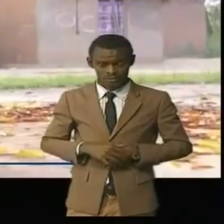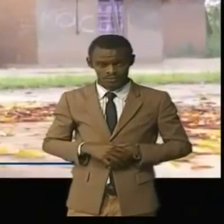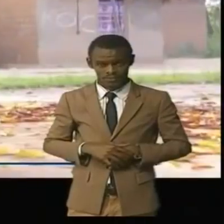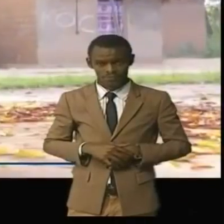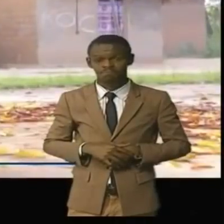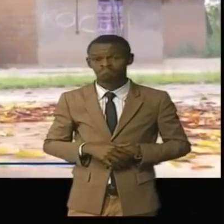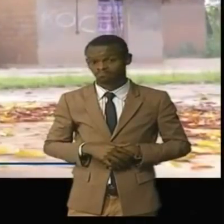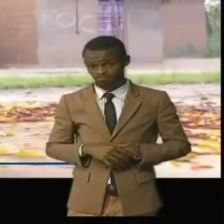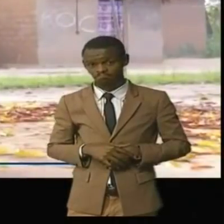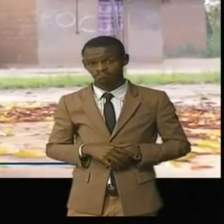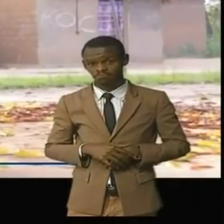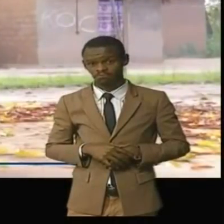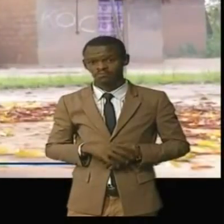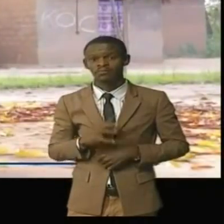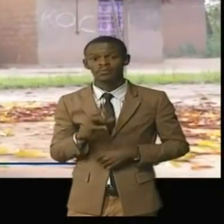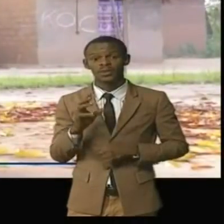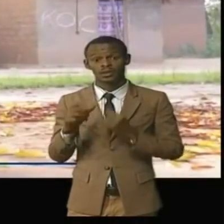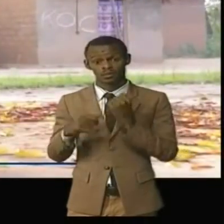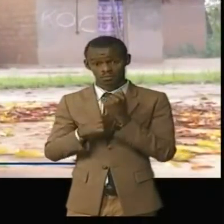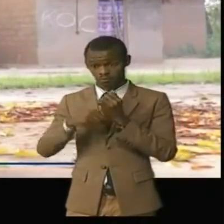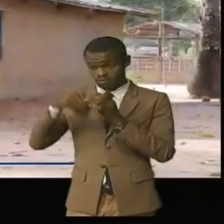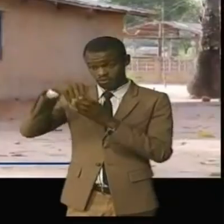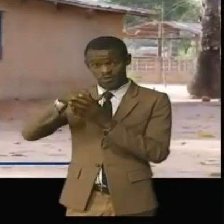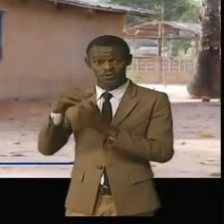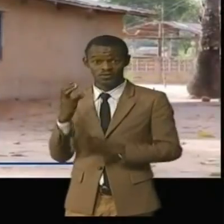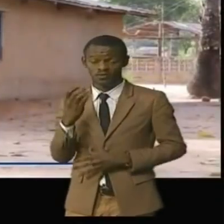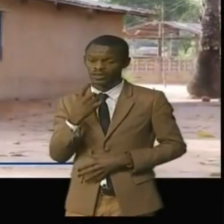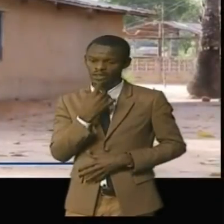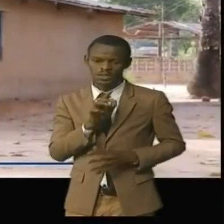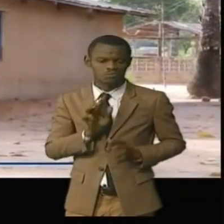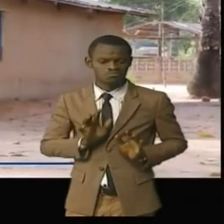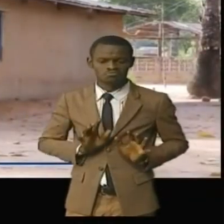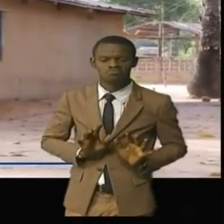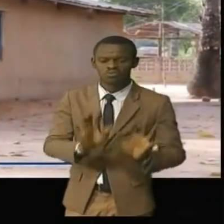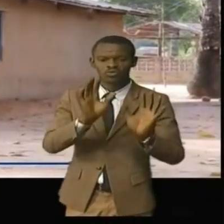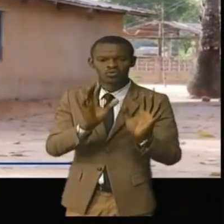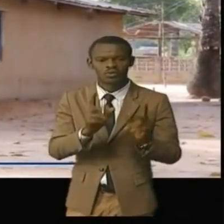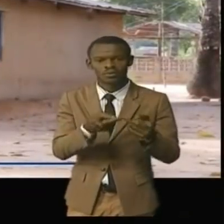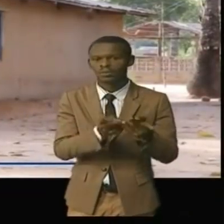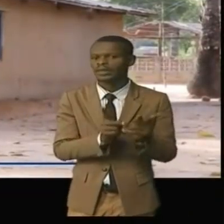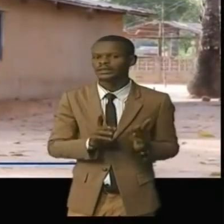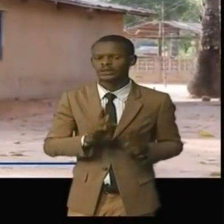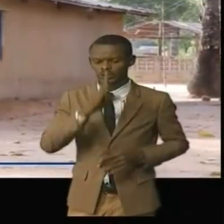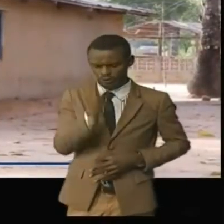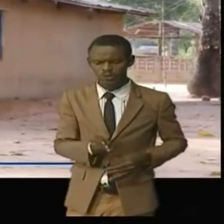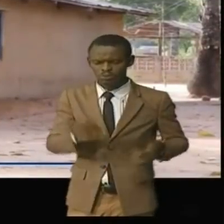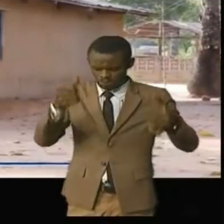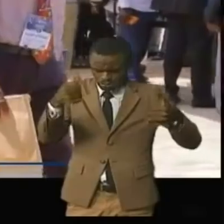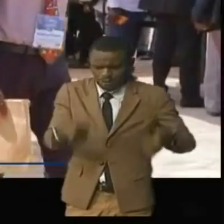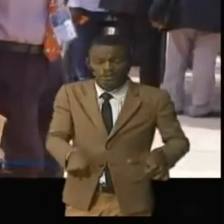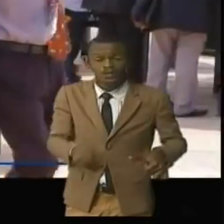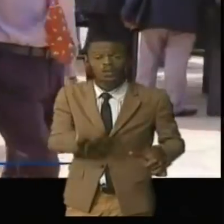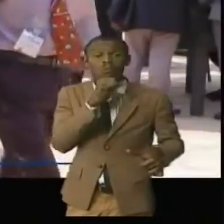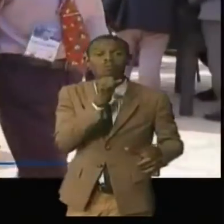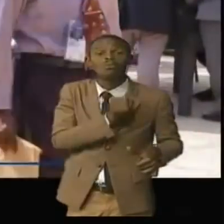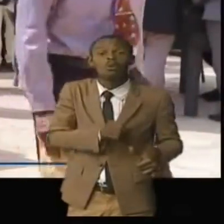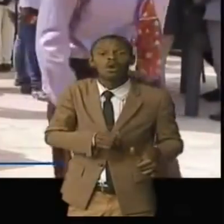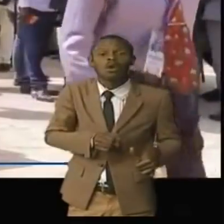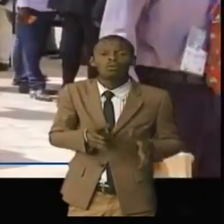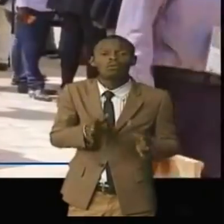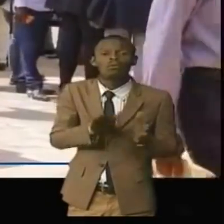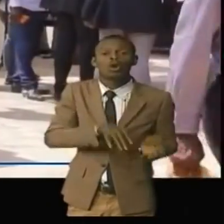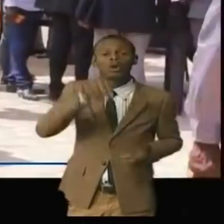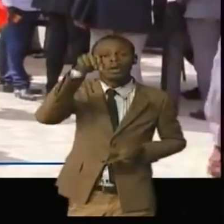Les villageois refusent de quitter leurs terres où sont enterrés les esprits des aïeux. D'où l'origine des conflits